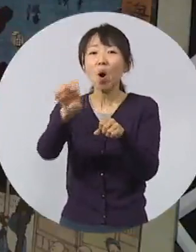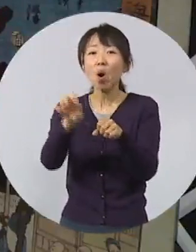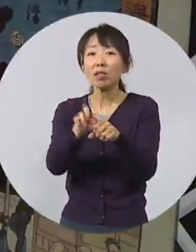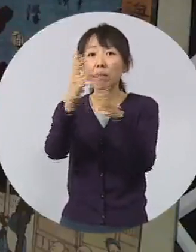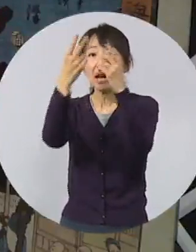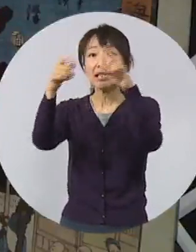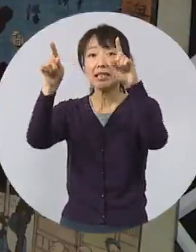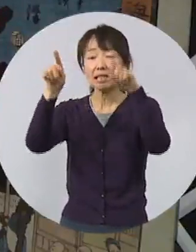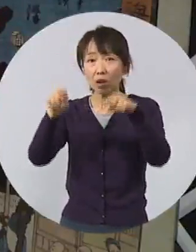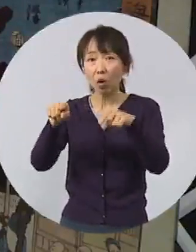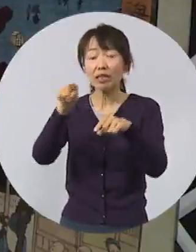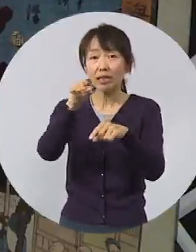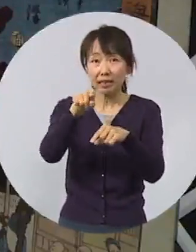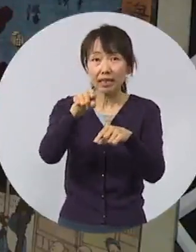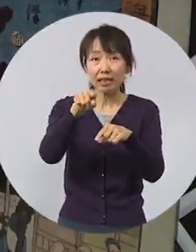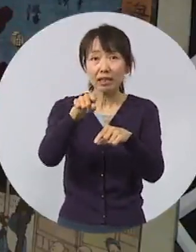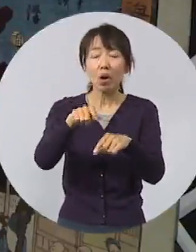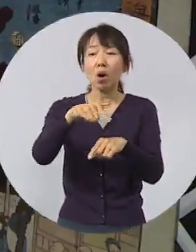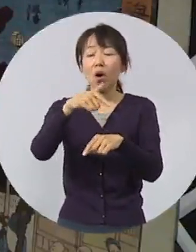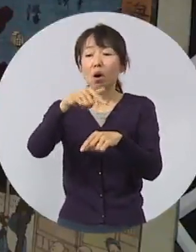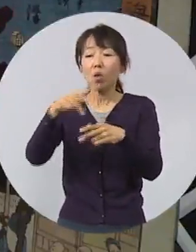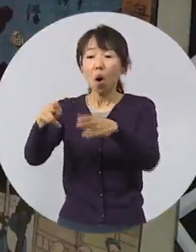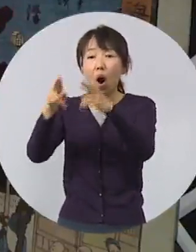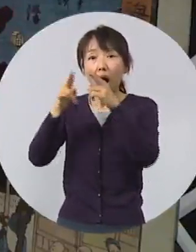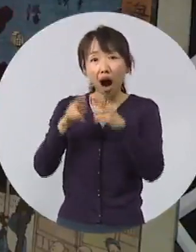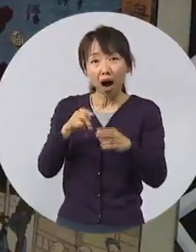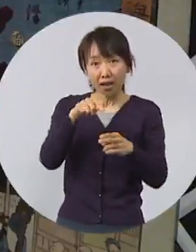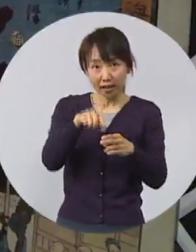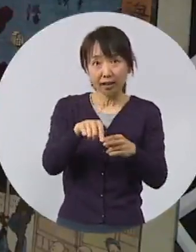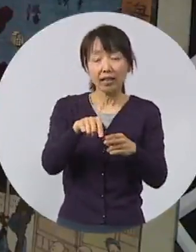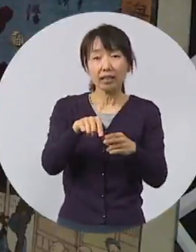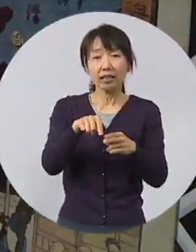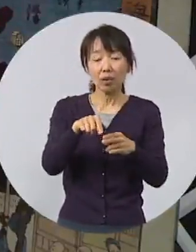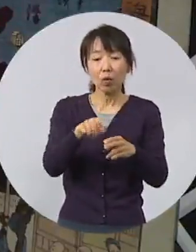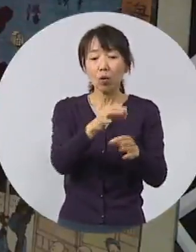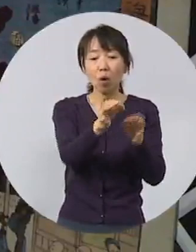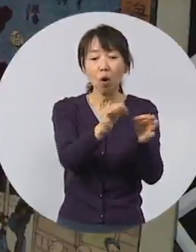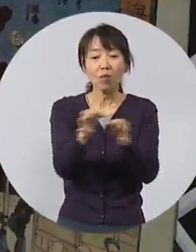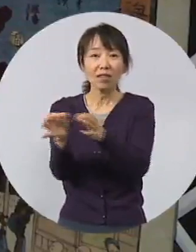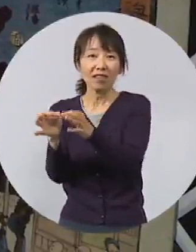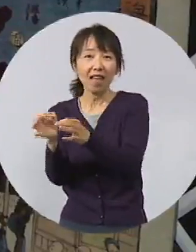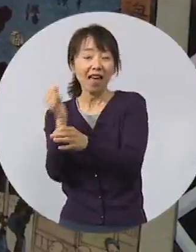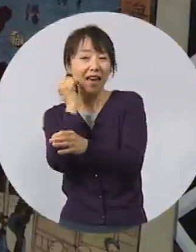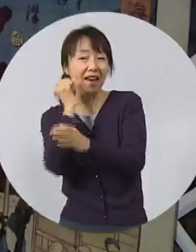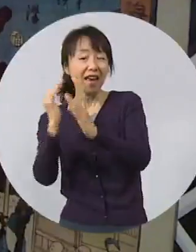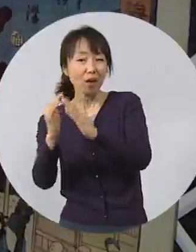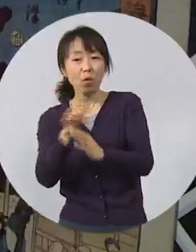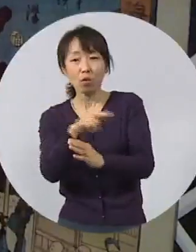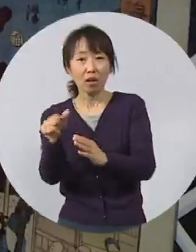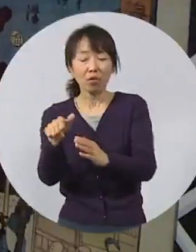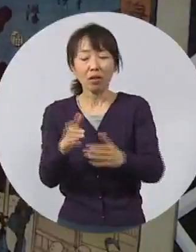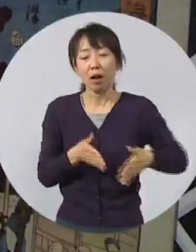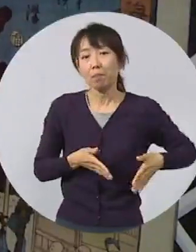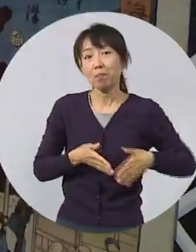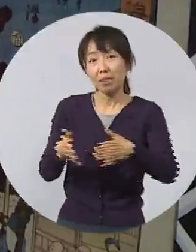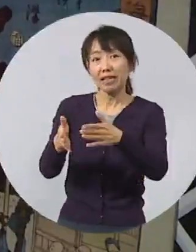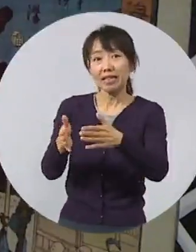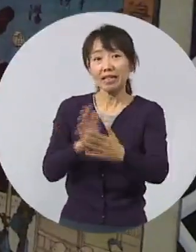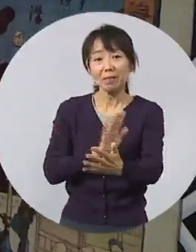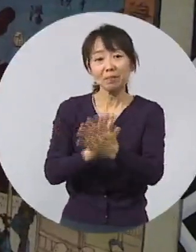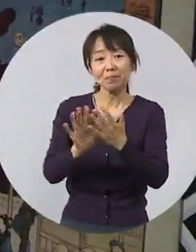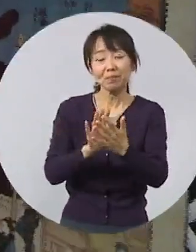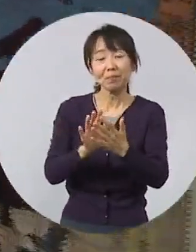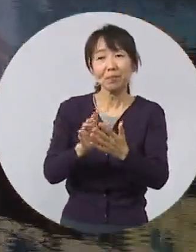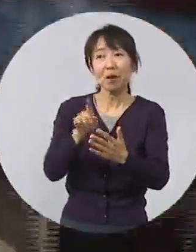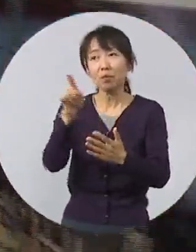が大切橋と、でその周りに旗雲があって、でこの道っていうのは大山詣だとか江ノ島